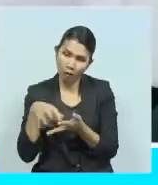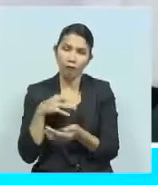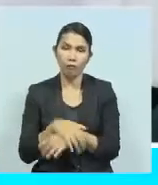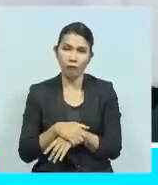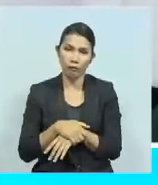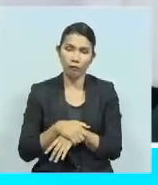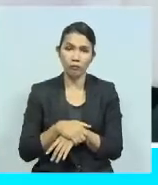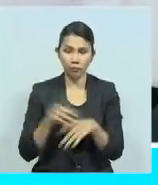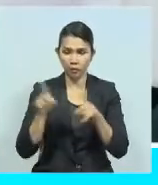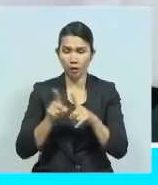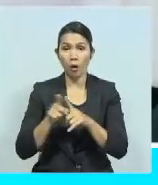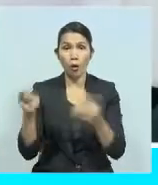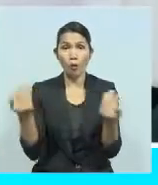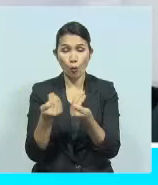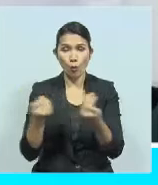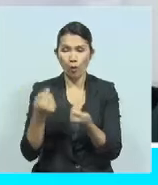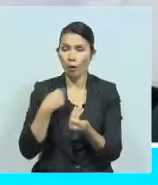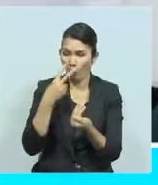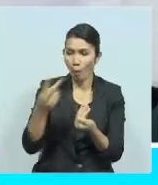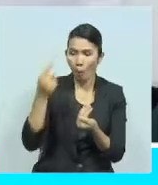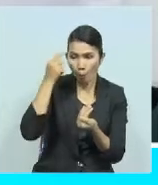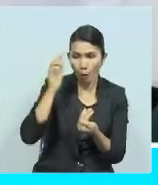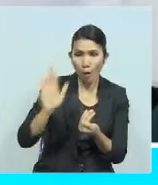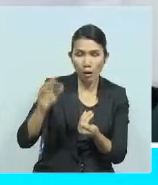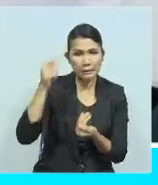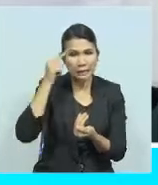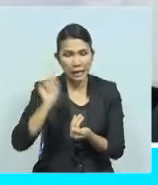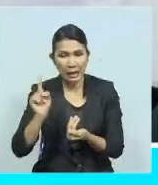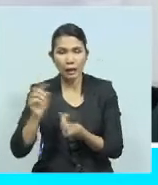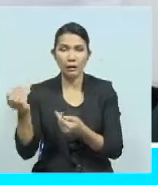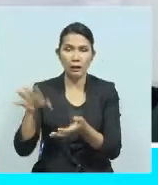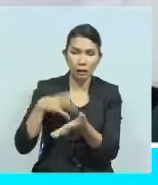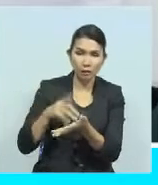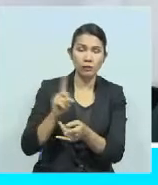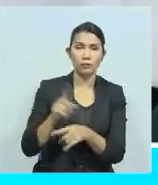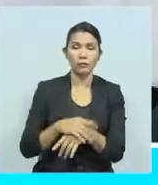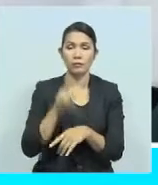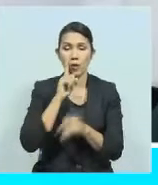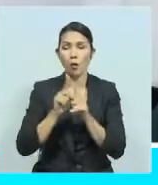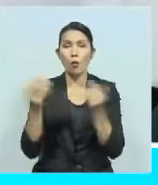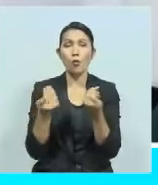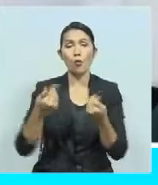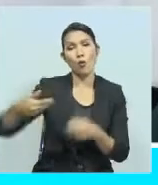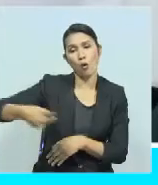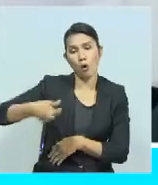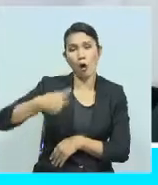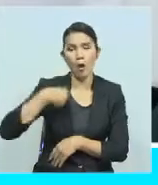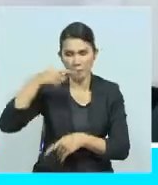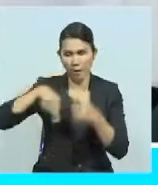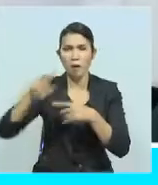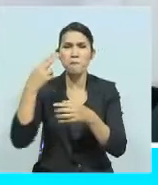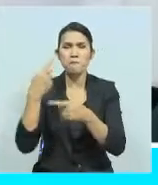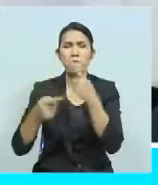กได้เราได้เห็นมุมมองของลูกได้เห็นวิธีคิดของลูกนะคะอย่างลูกมาชวนมาขออนุญาตไปเดทกับแฟนในวันเลนท